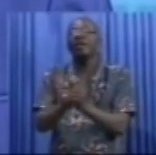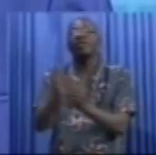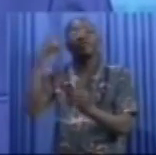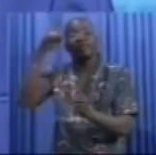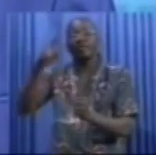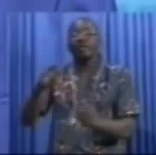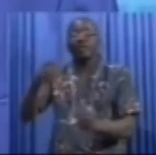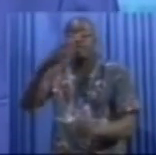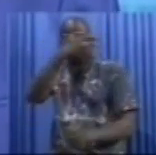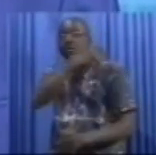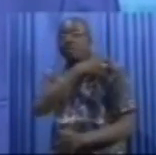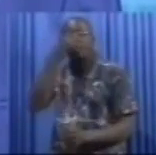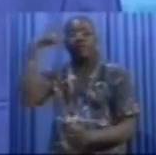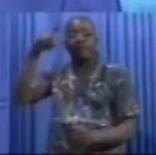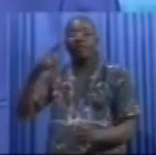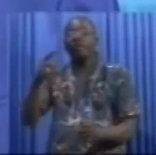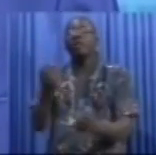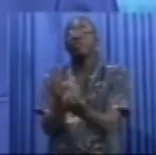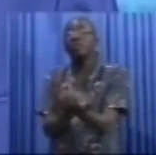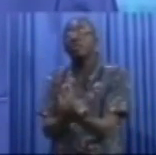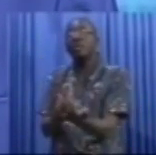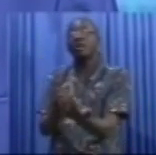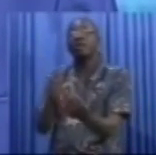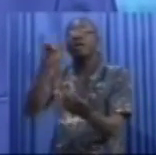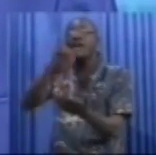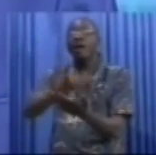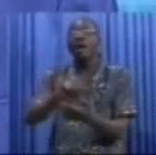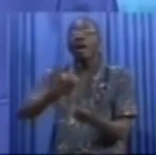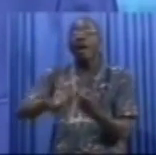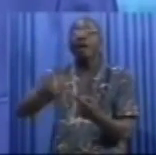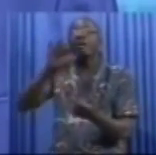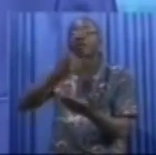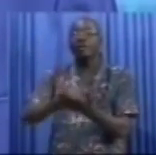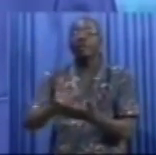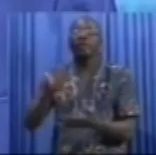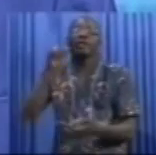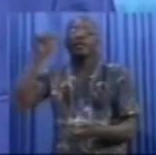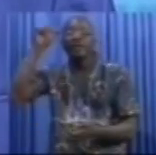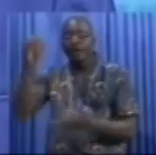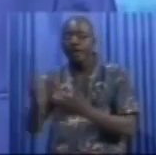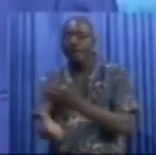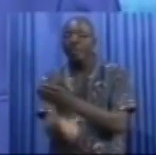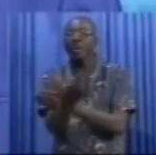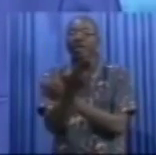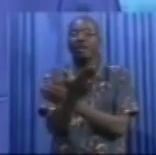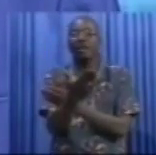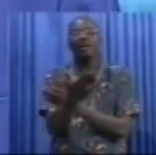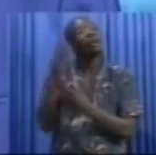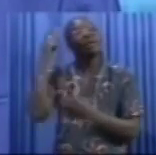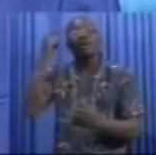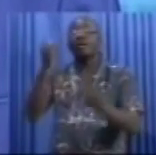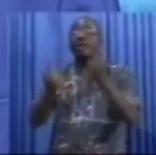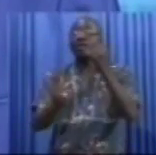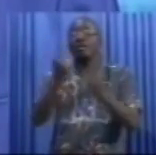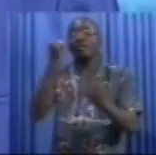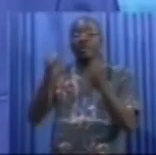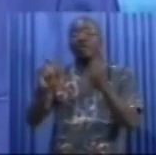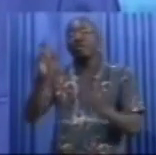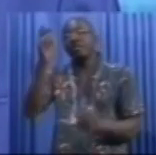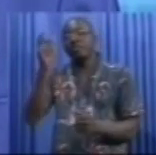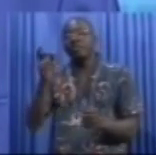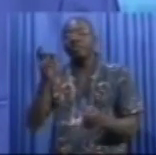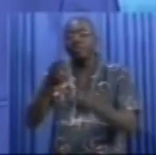hiérarchie, on s'attendait au moins à ce que, dès hier matin, les propriétaires de ces véhicules, qui sont des véhicules de